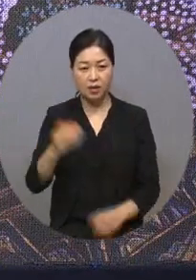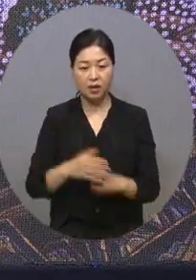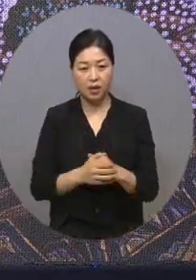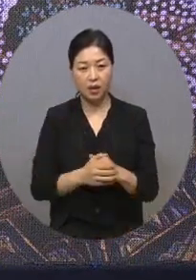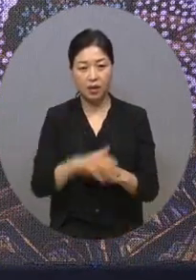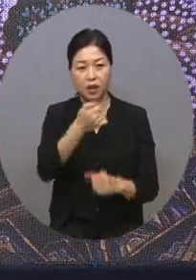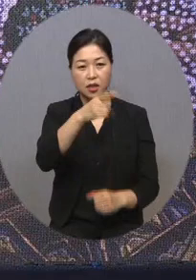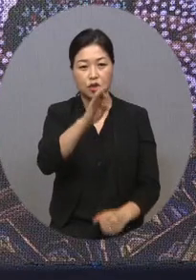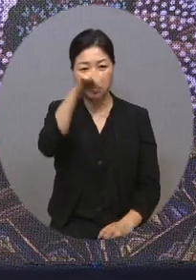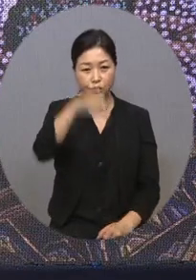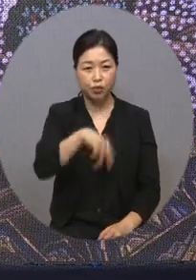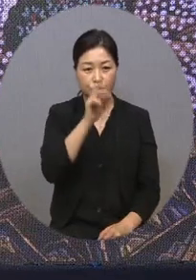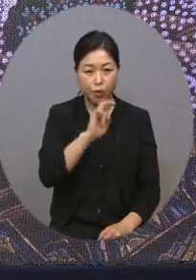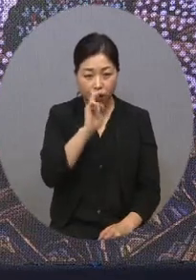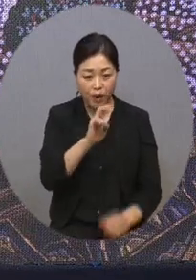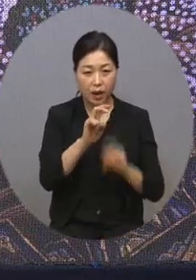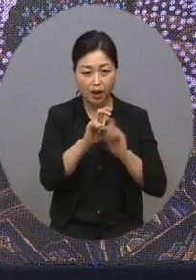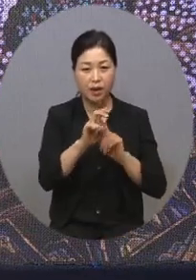축하드립니다.